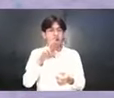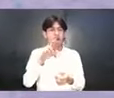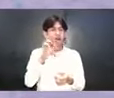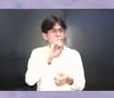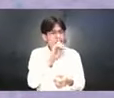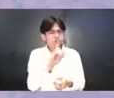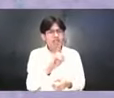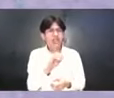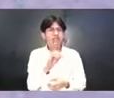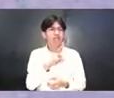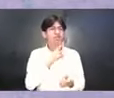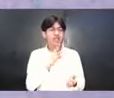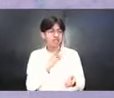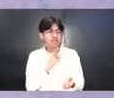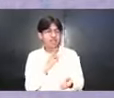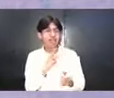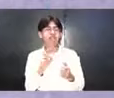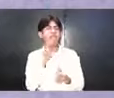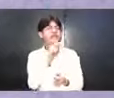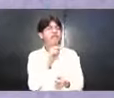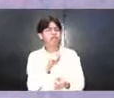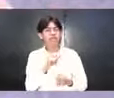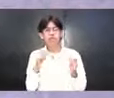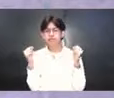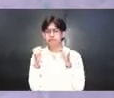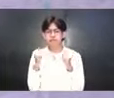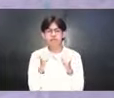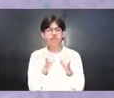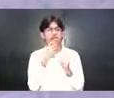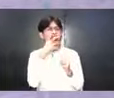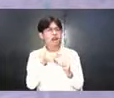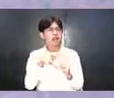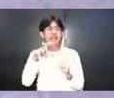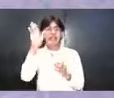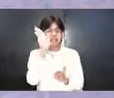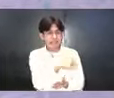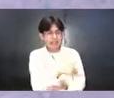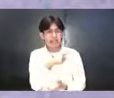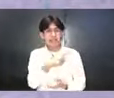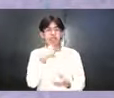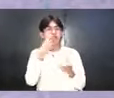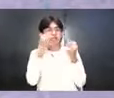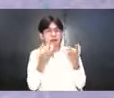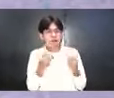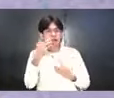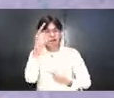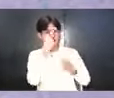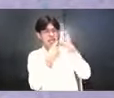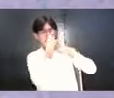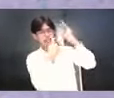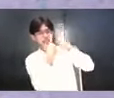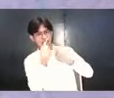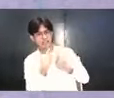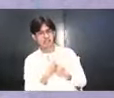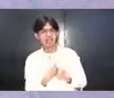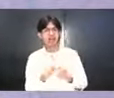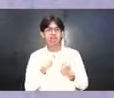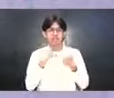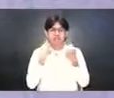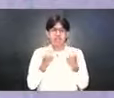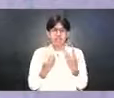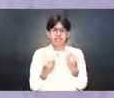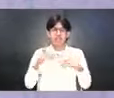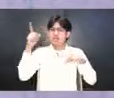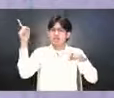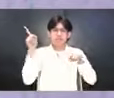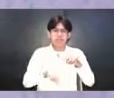Mineral, malamig o mainit? Hampasin kita ng walis dyan eh, sabi nung tatay. Alam mo, sagot nung anak, walis?